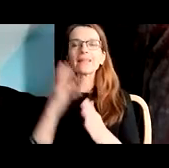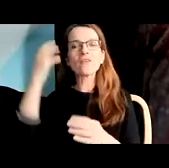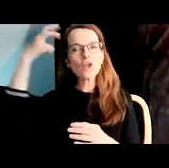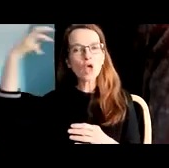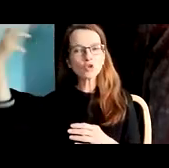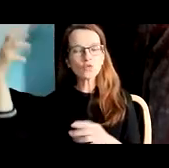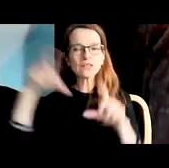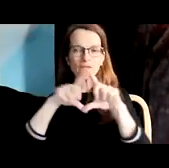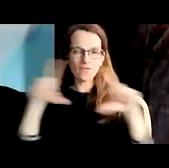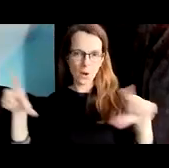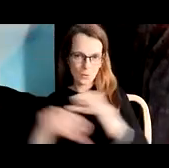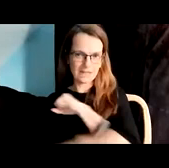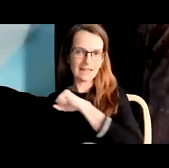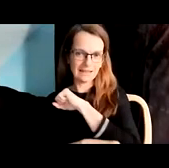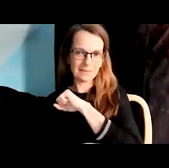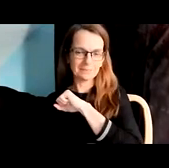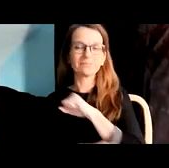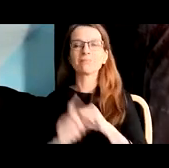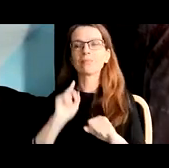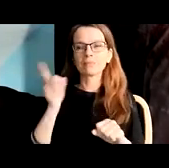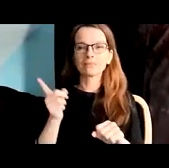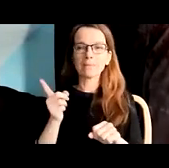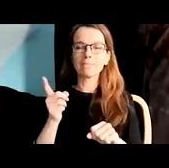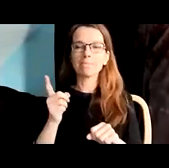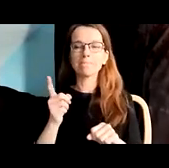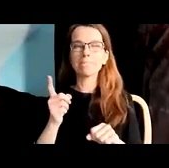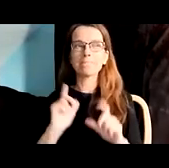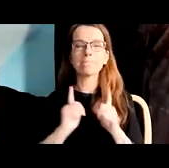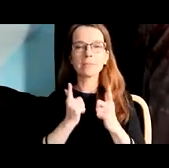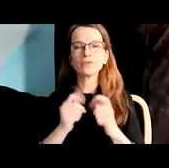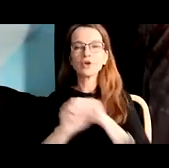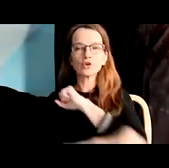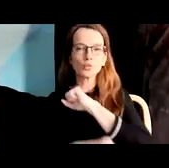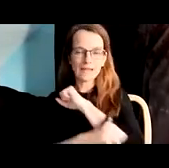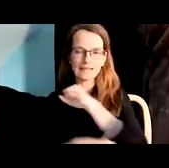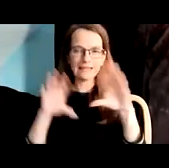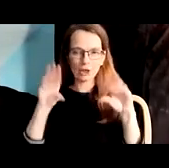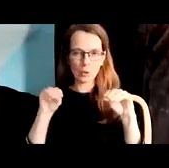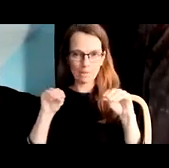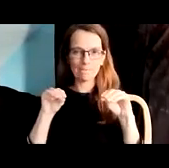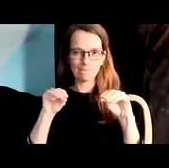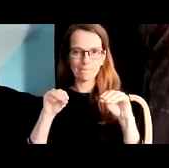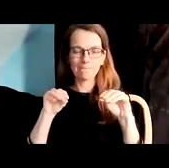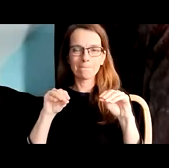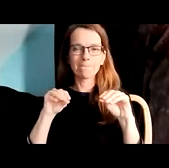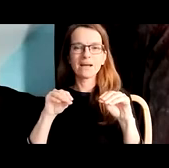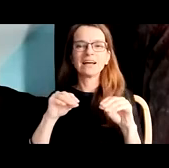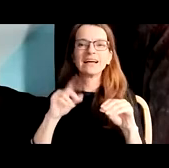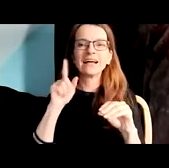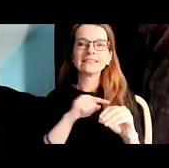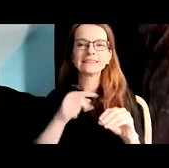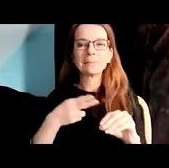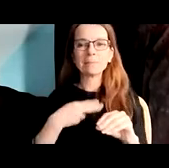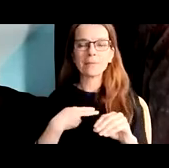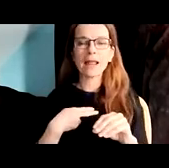fakulteti. Tam sem prebivala sem v študentskem domu za časa študija in sem